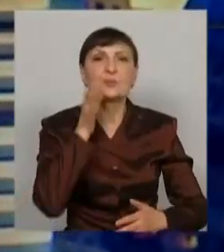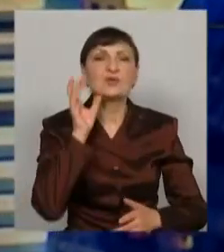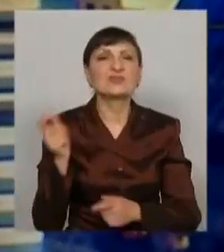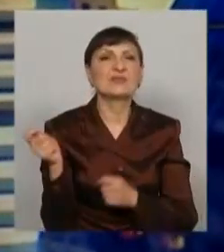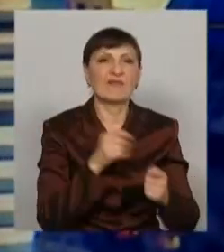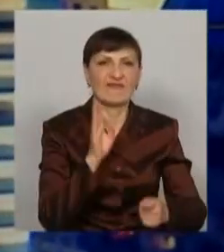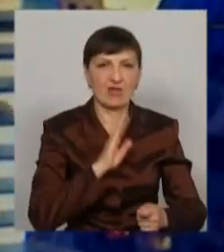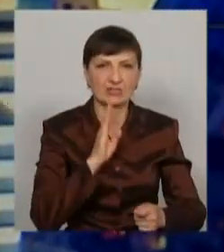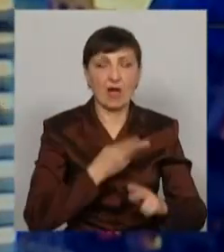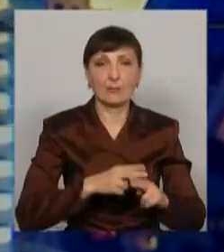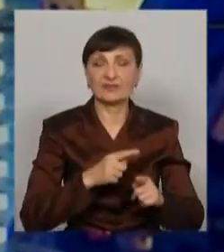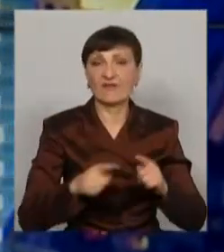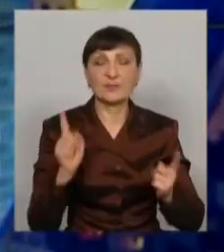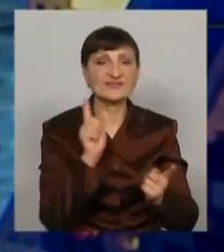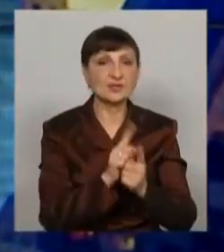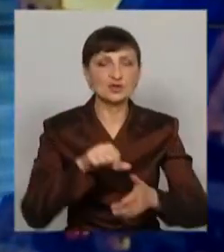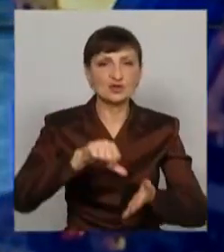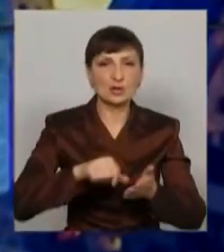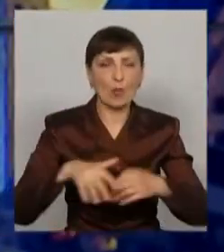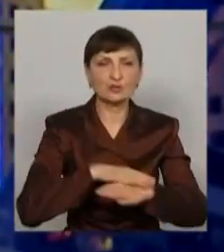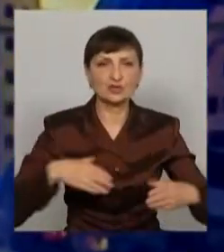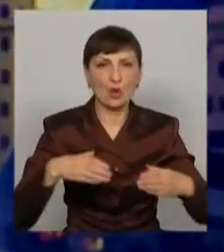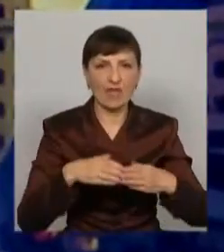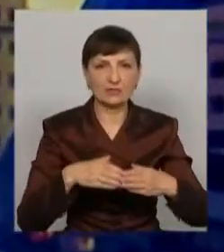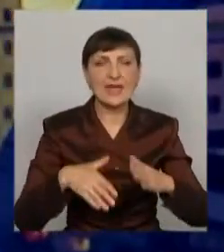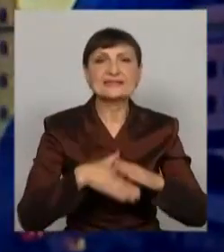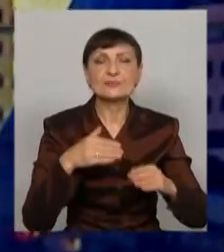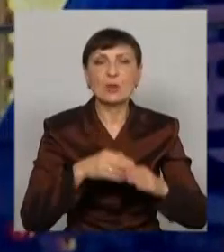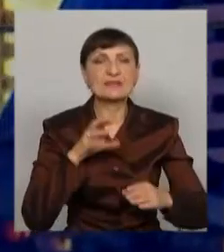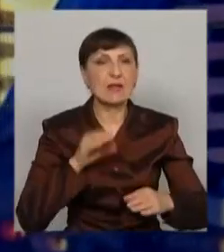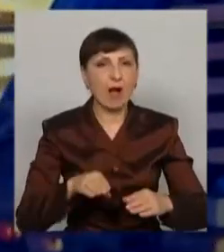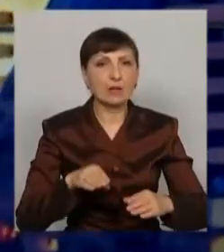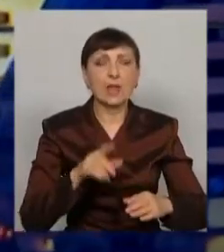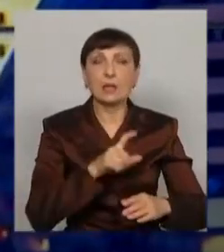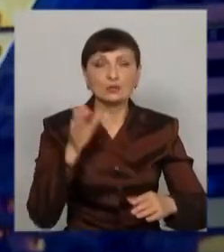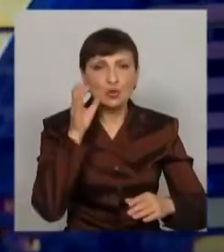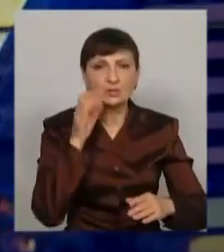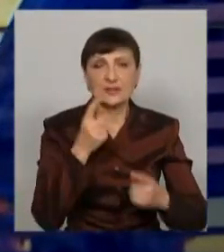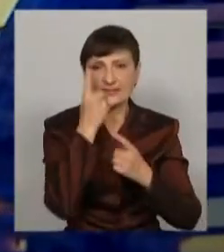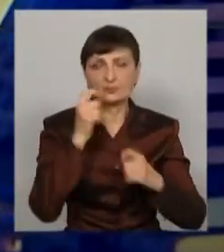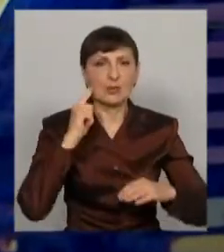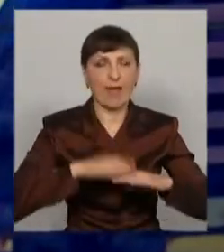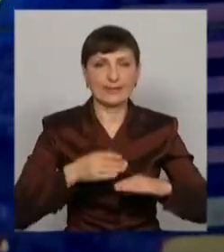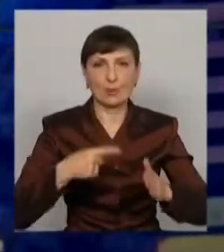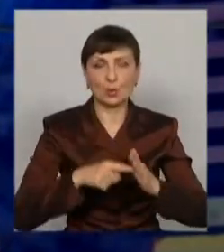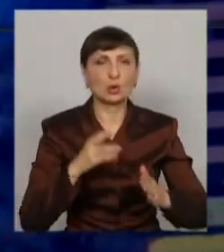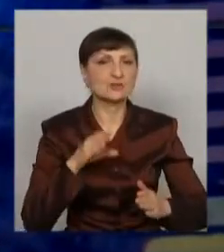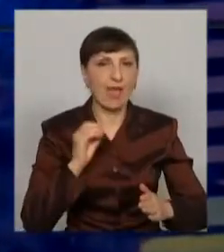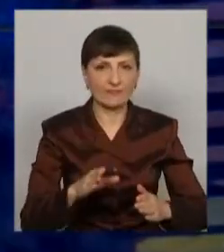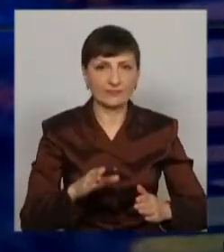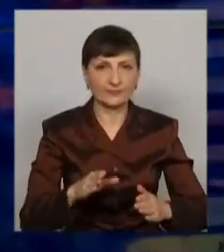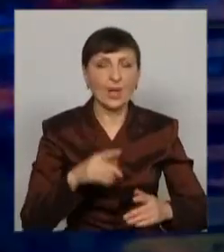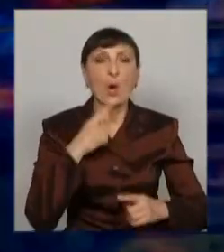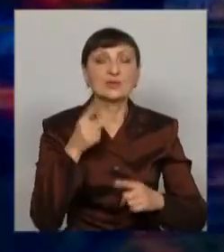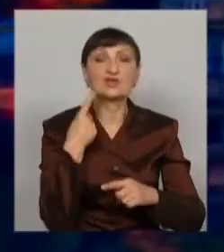воду. Об этом во время встречи с членами общественного совета, депутатами Маслихата, экспертами сообщил аким города Ербулат Досаев. Он